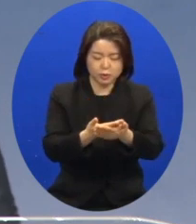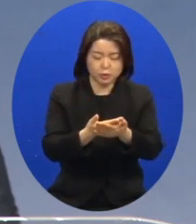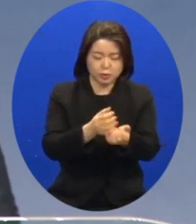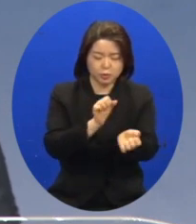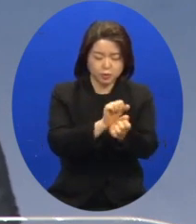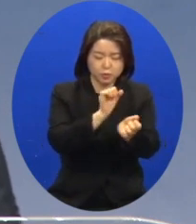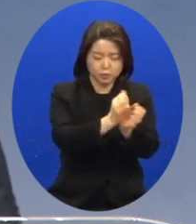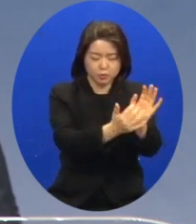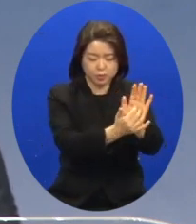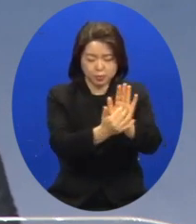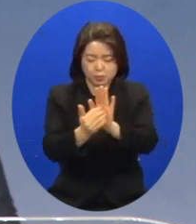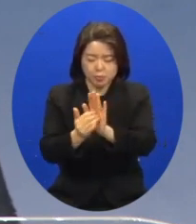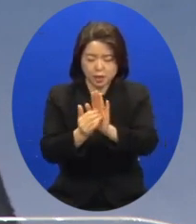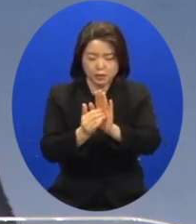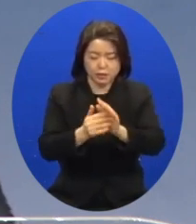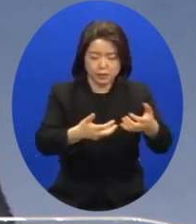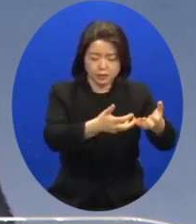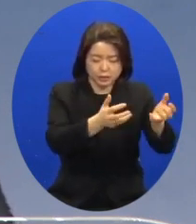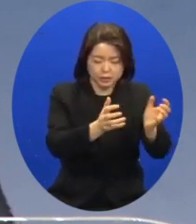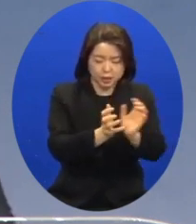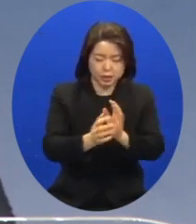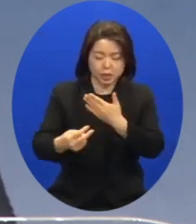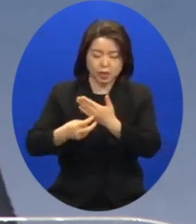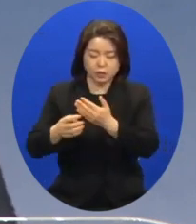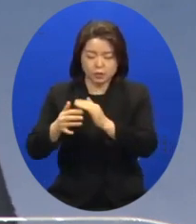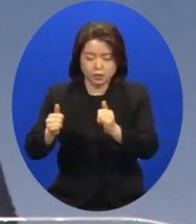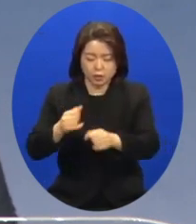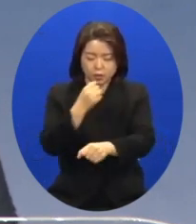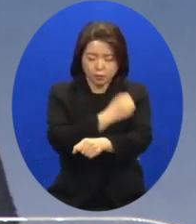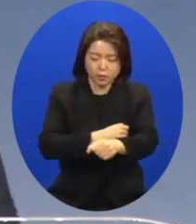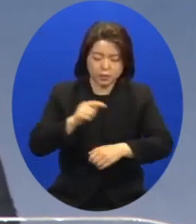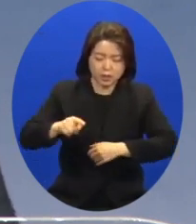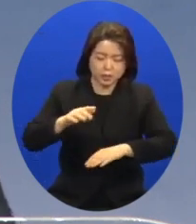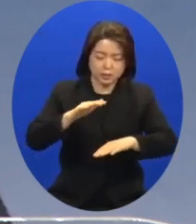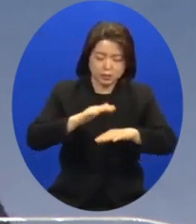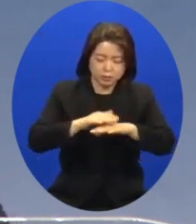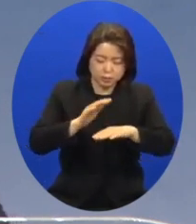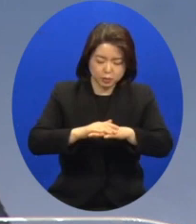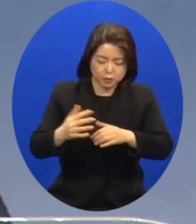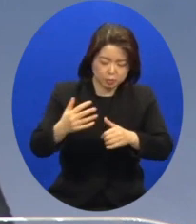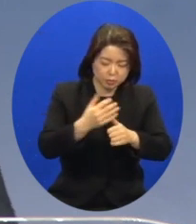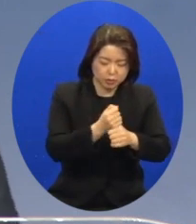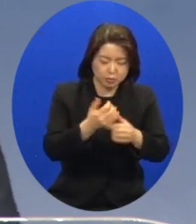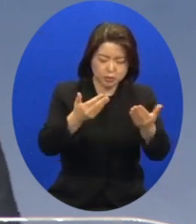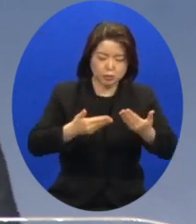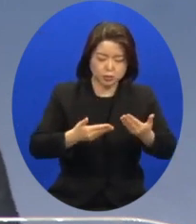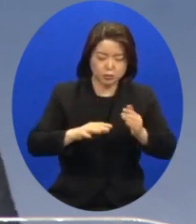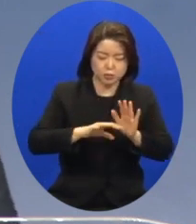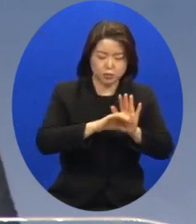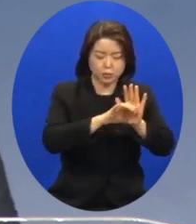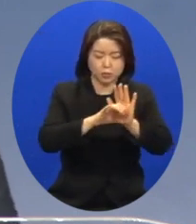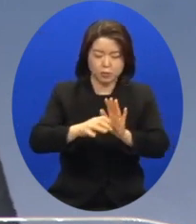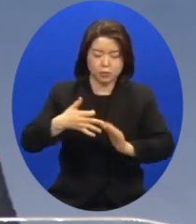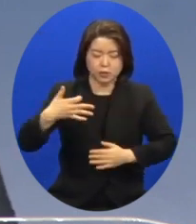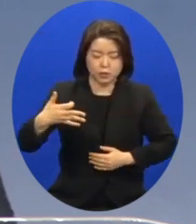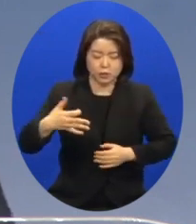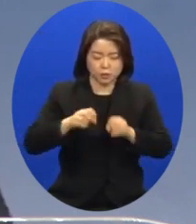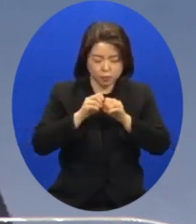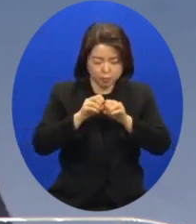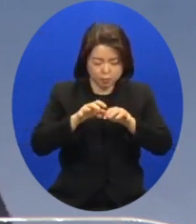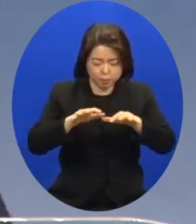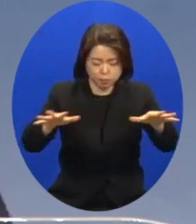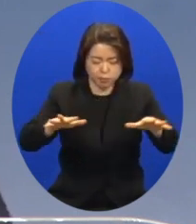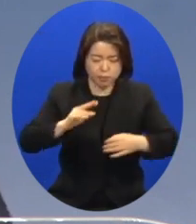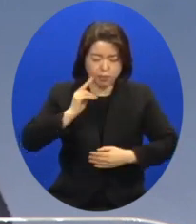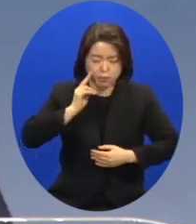방역당국과 의료인들, 고생하는 그들을 붙잡아 주소서. 특히 코로나19 확산으로 심각한